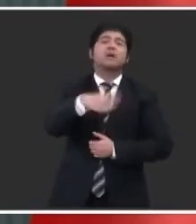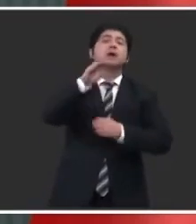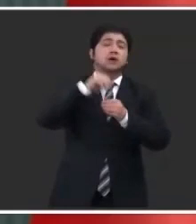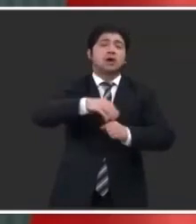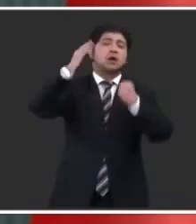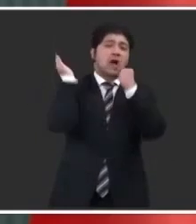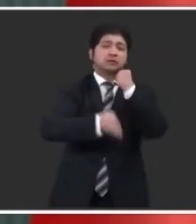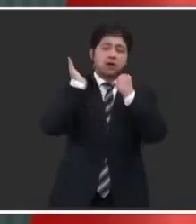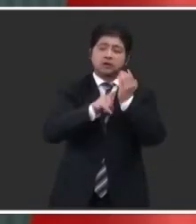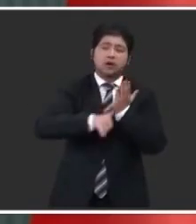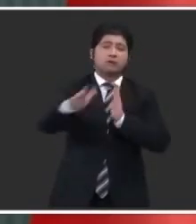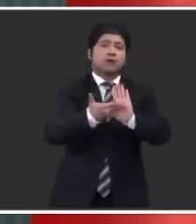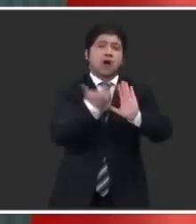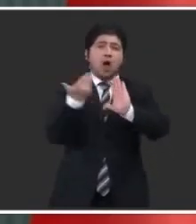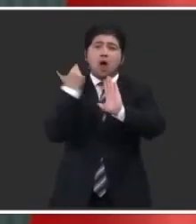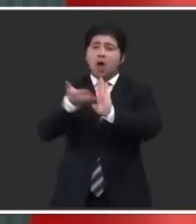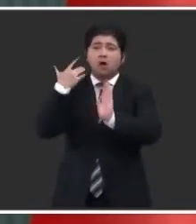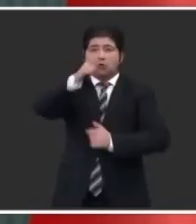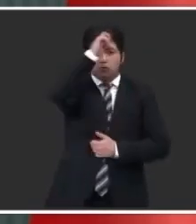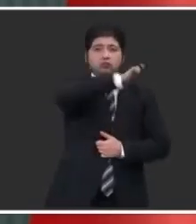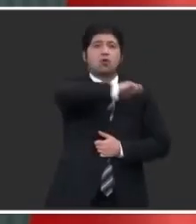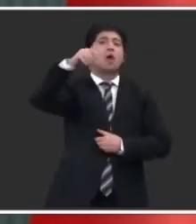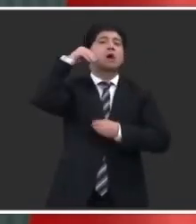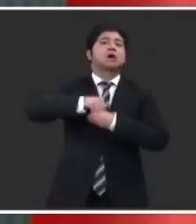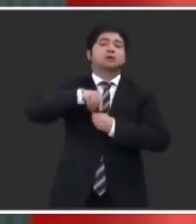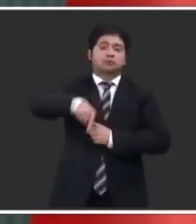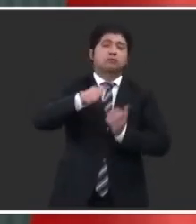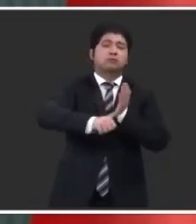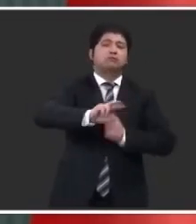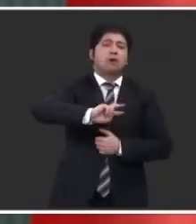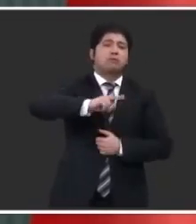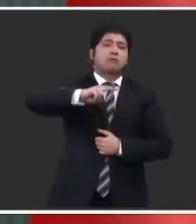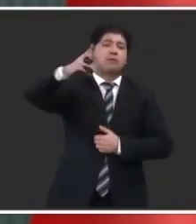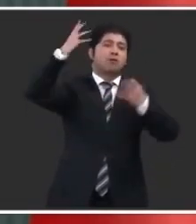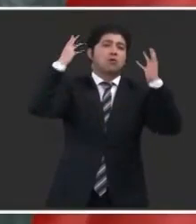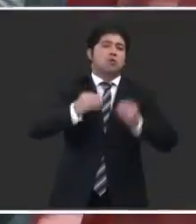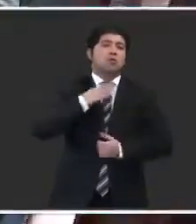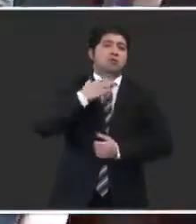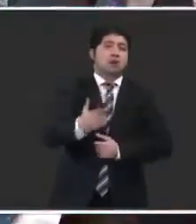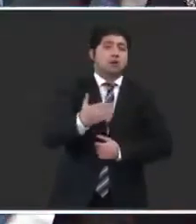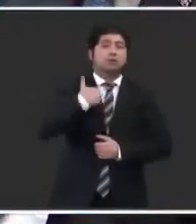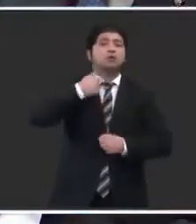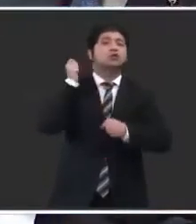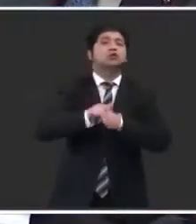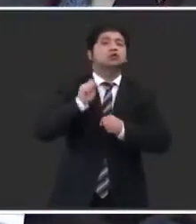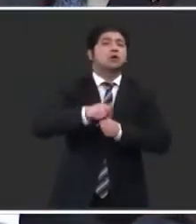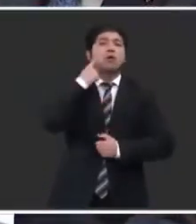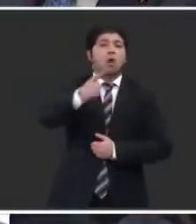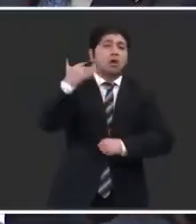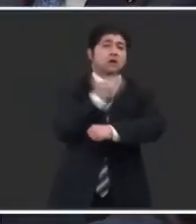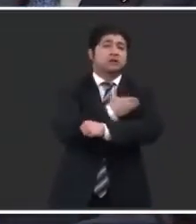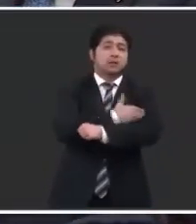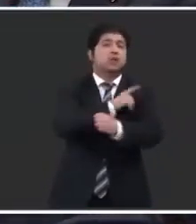yasakları ortadan kaldırarak Türkiye'yi bugünlere getirdik işimiz hizmet